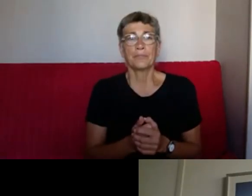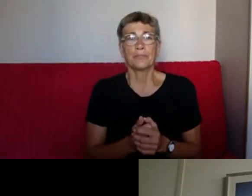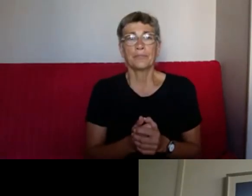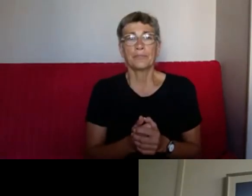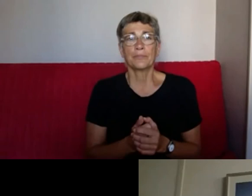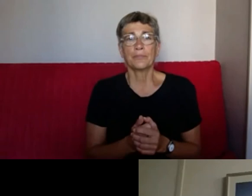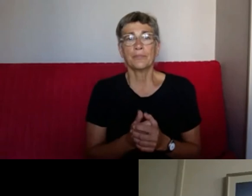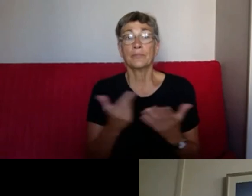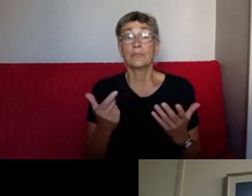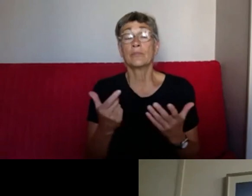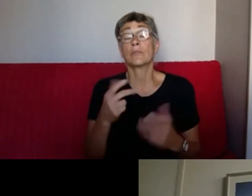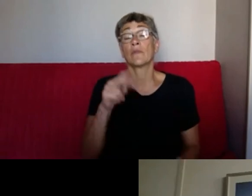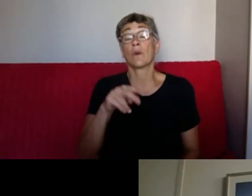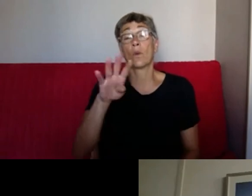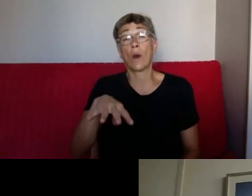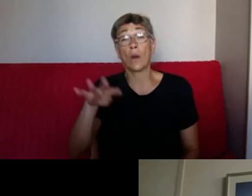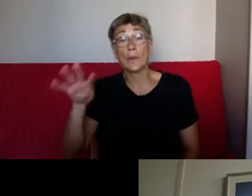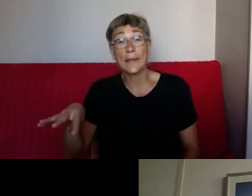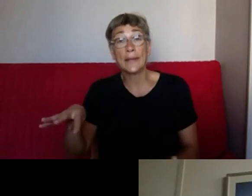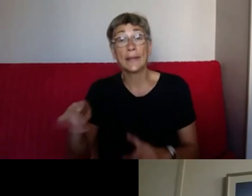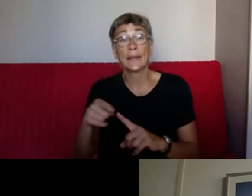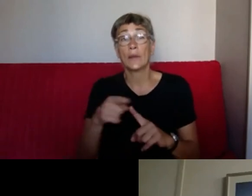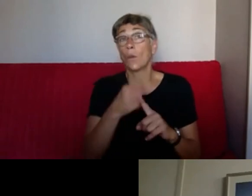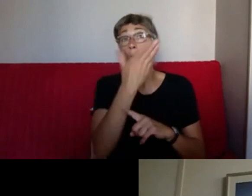ADU, of course.